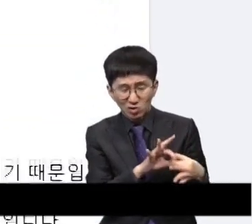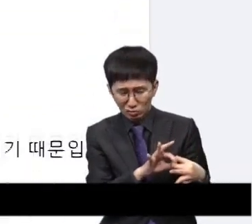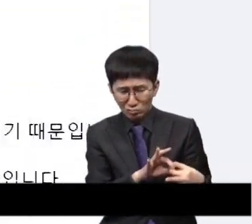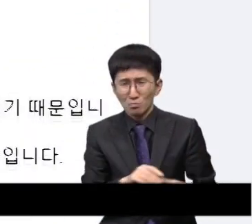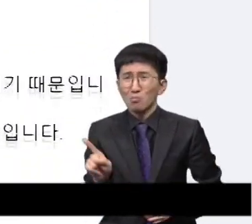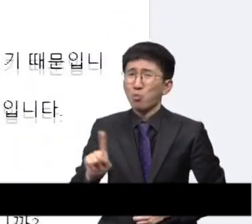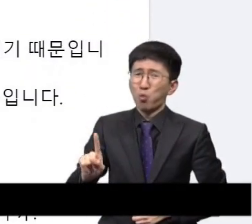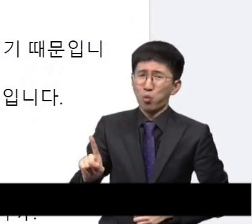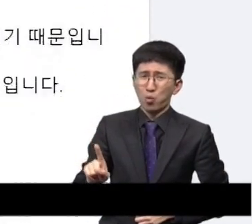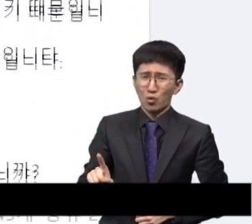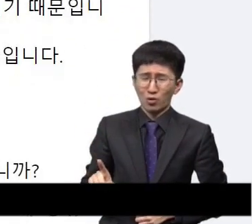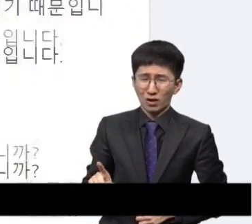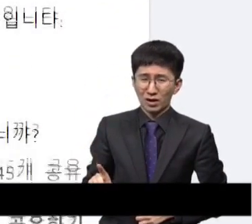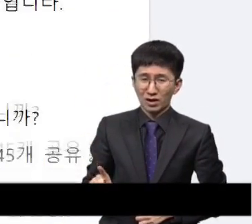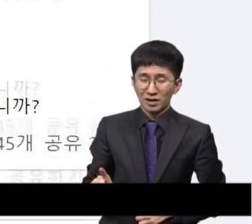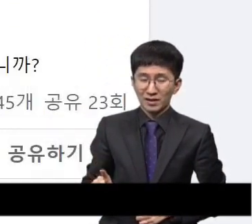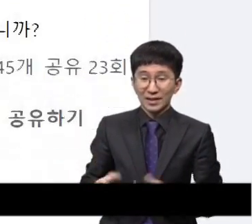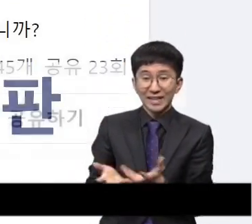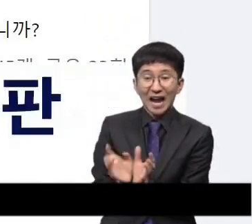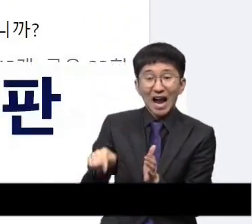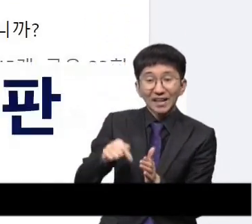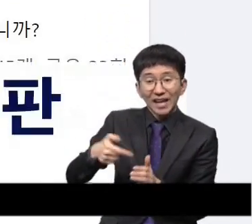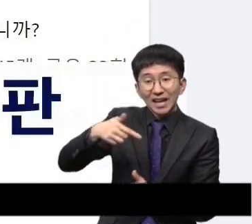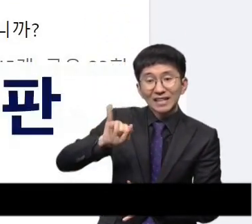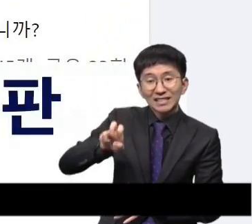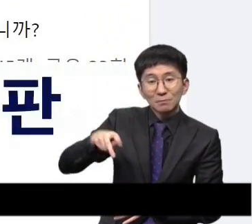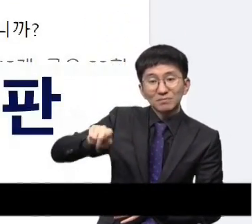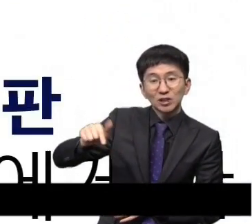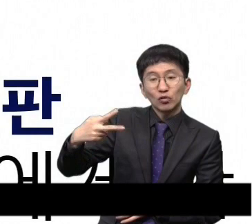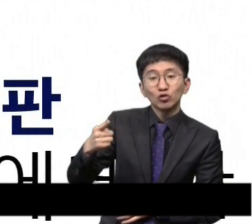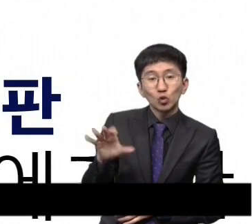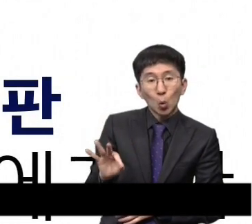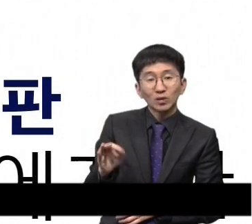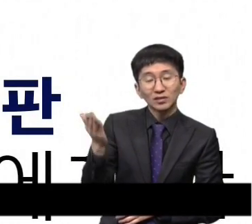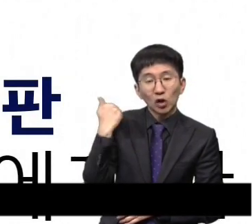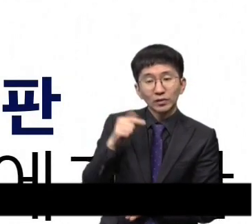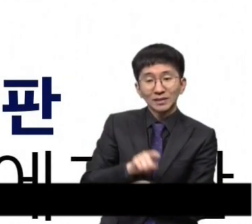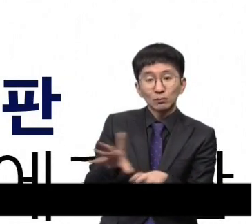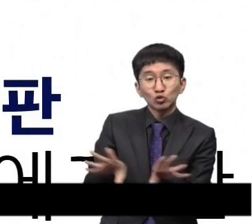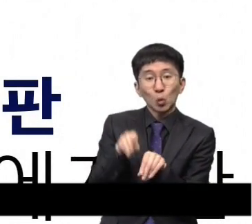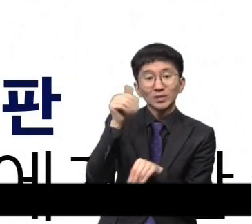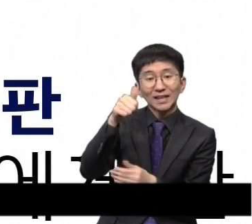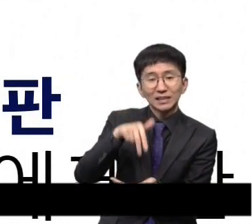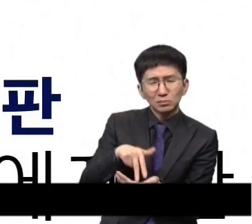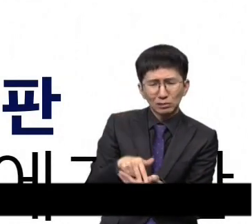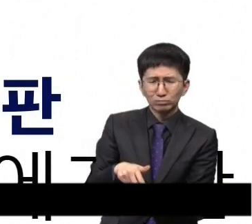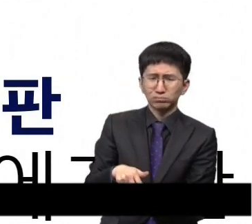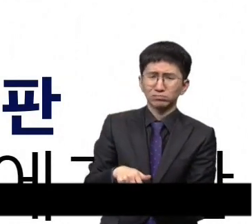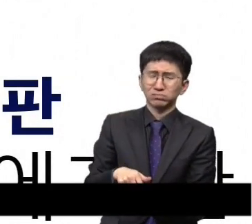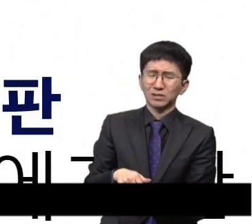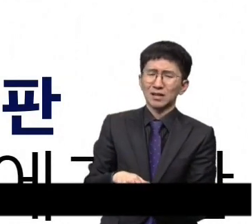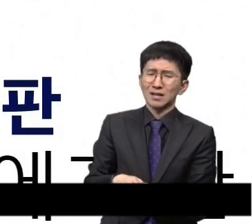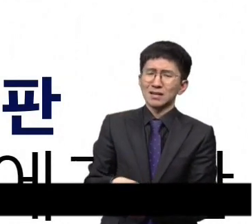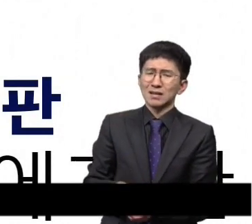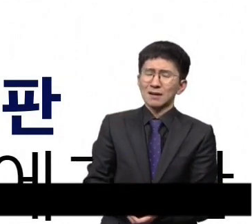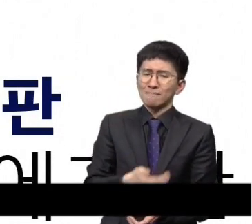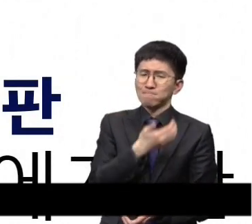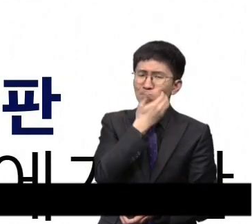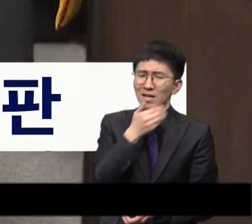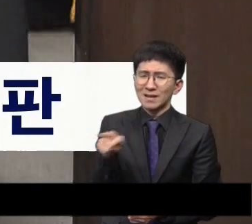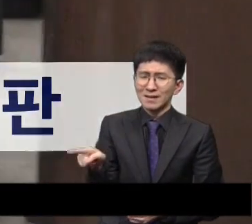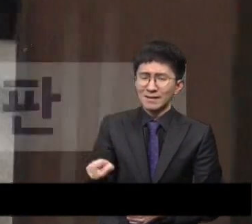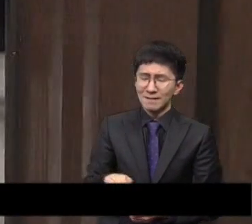낯선 출사표에 당내 경쟁자인 김선동 전 국민의힘 사무총장은 당당하지 않다며 견제구를